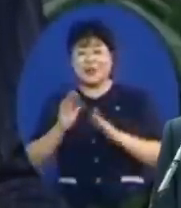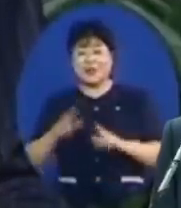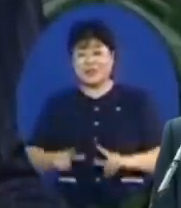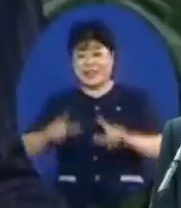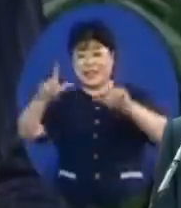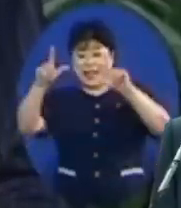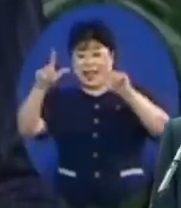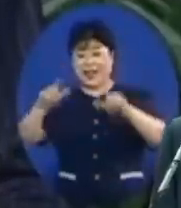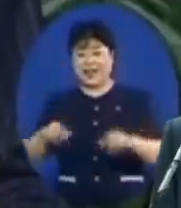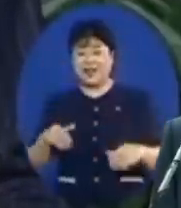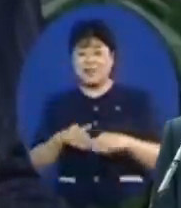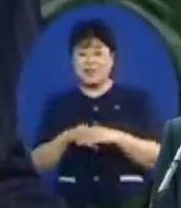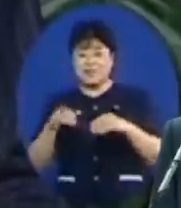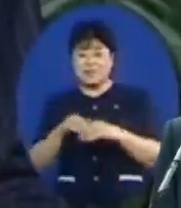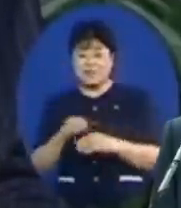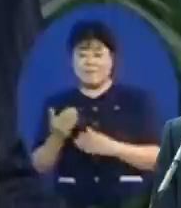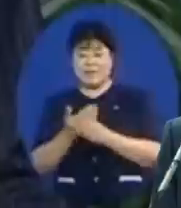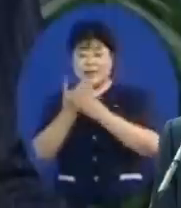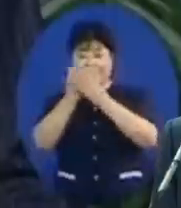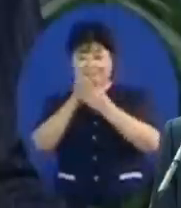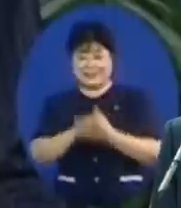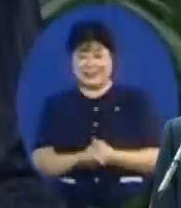오늘날의 문명은 이 지우개 때문에